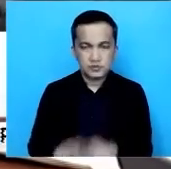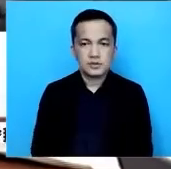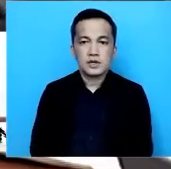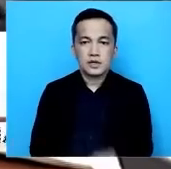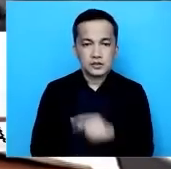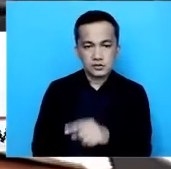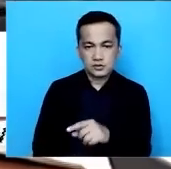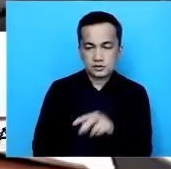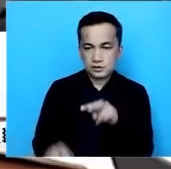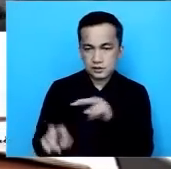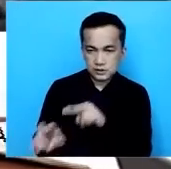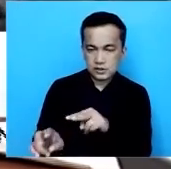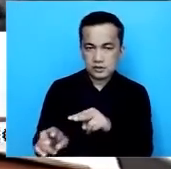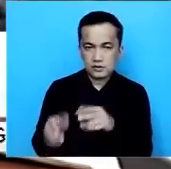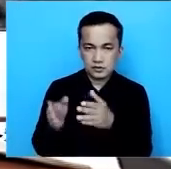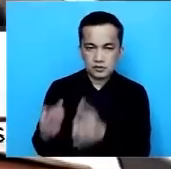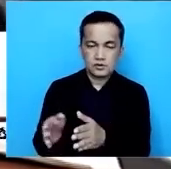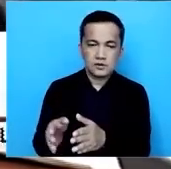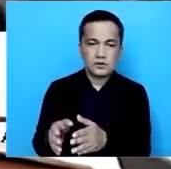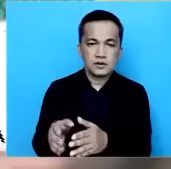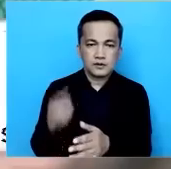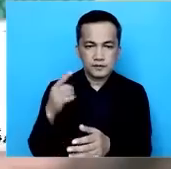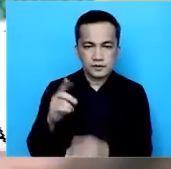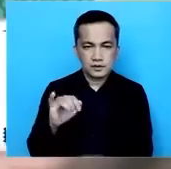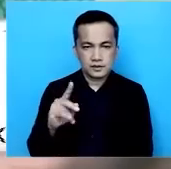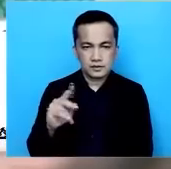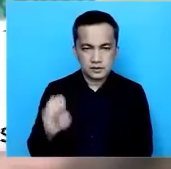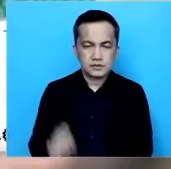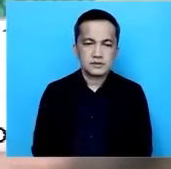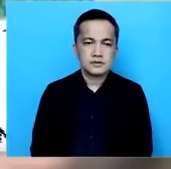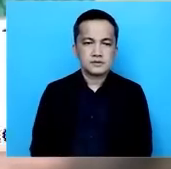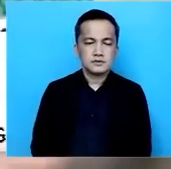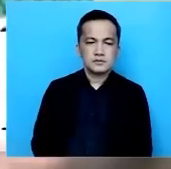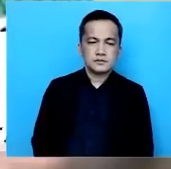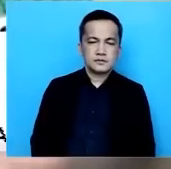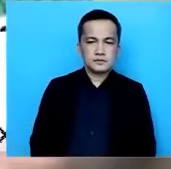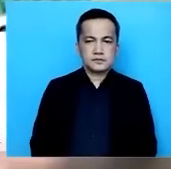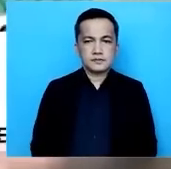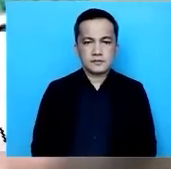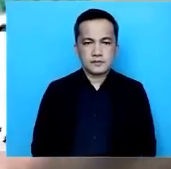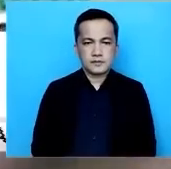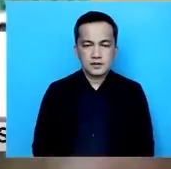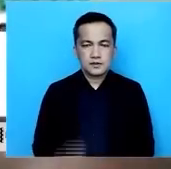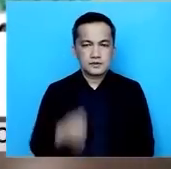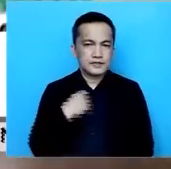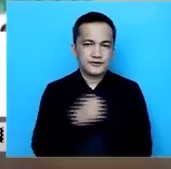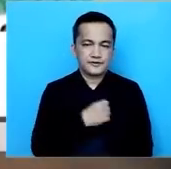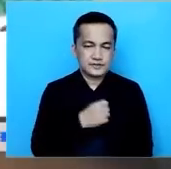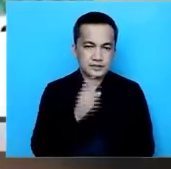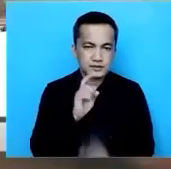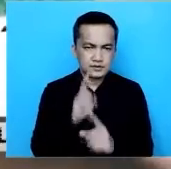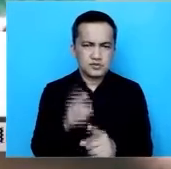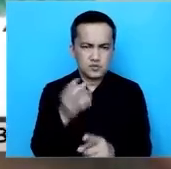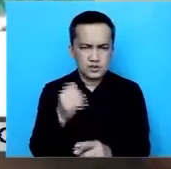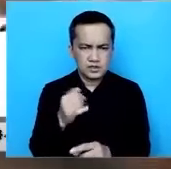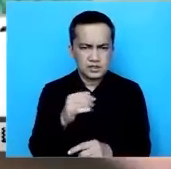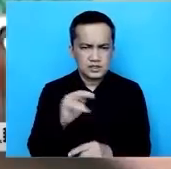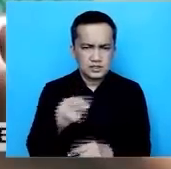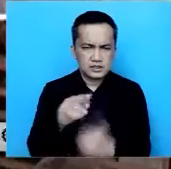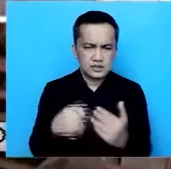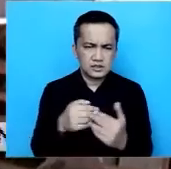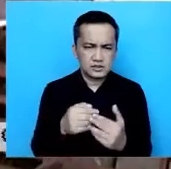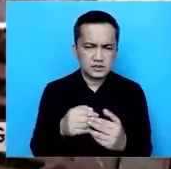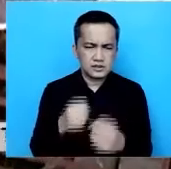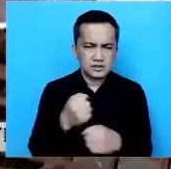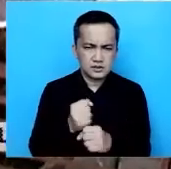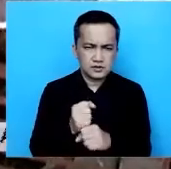nakitang vehicle, best vehicle for the iodine. Pero bira agad ng mga senador, bakit kailangan lahat ng ginagawang asin sa